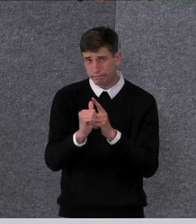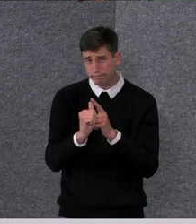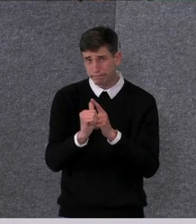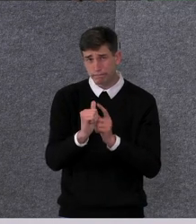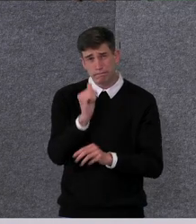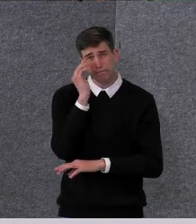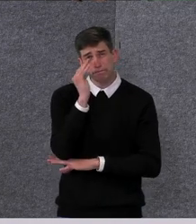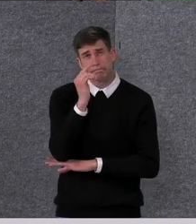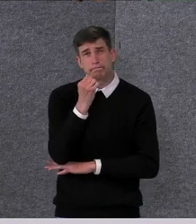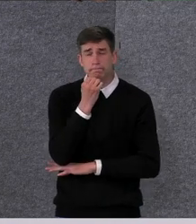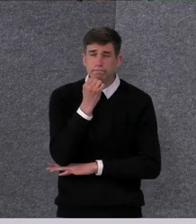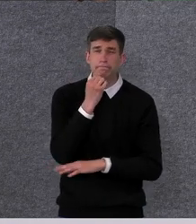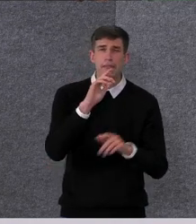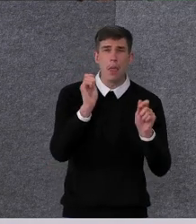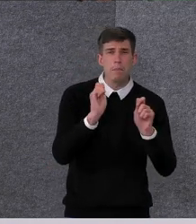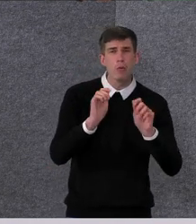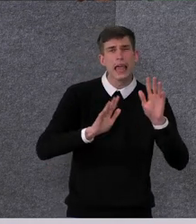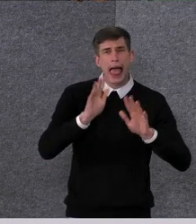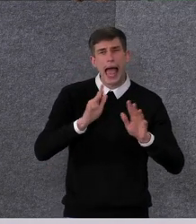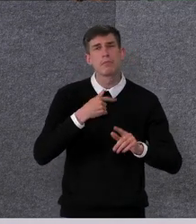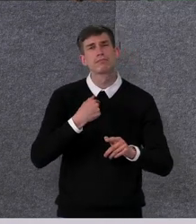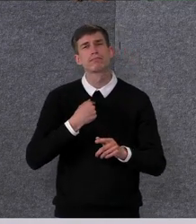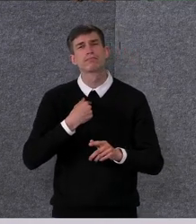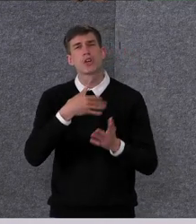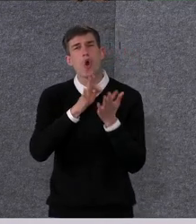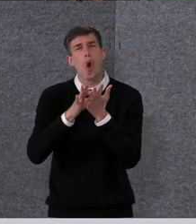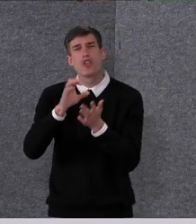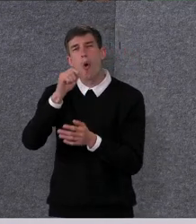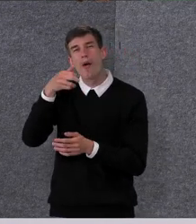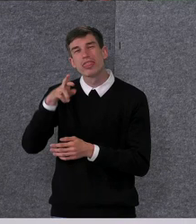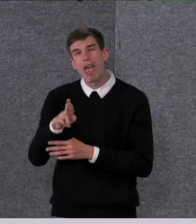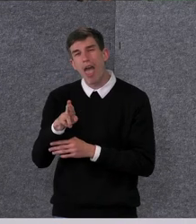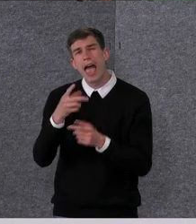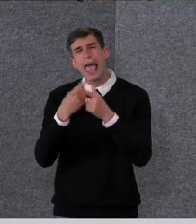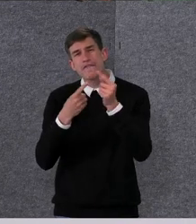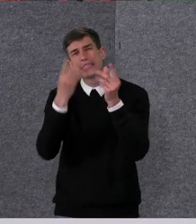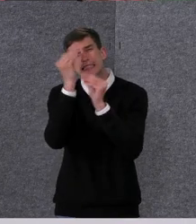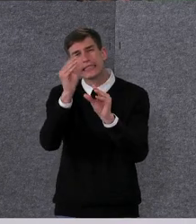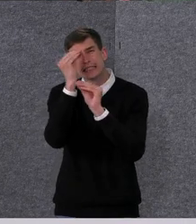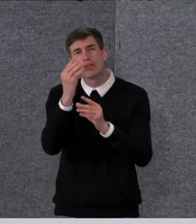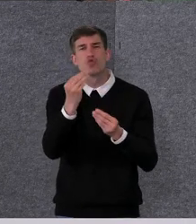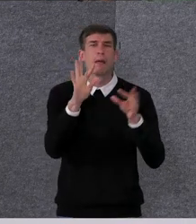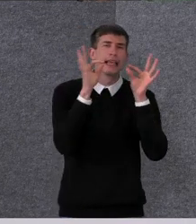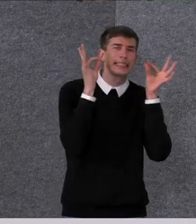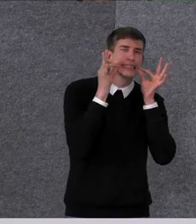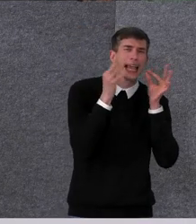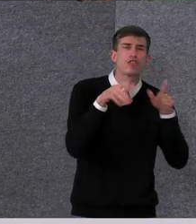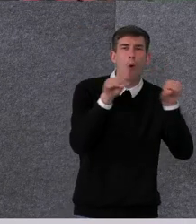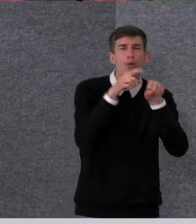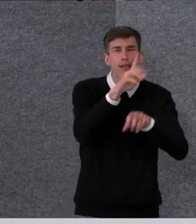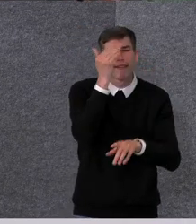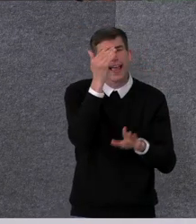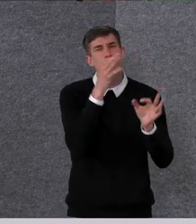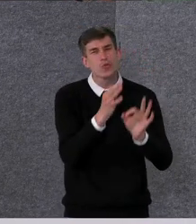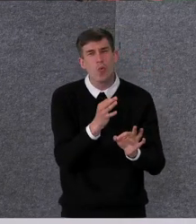eigentlich überlegt, in den Abstimmungspausen lustige Fakten über Otter zu nennen. Ich finde nämlich, es gibt zu viel Katzen-Content online